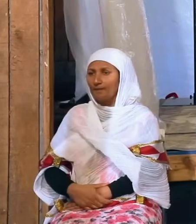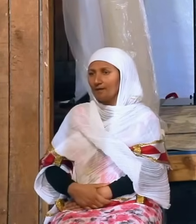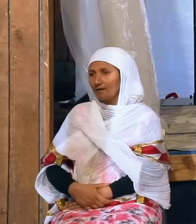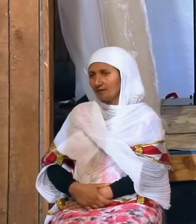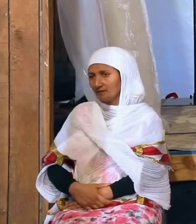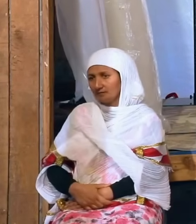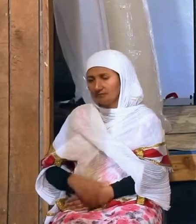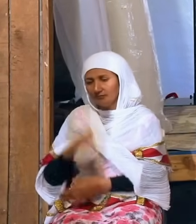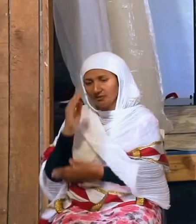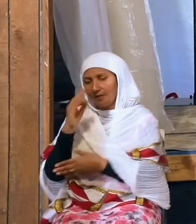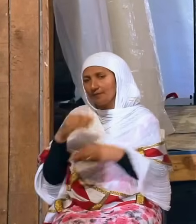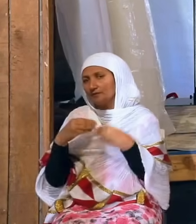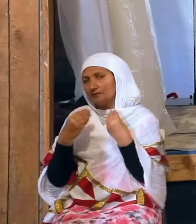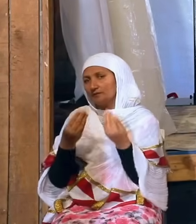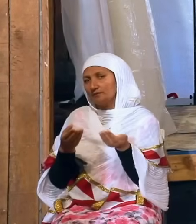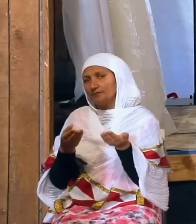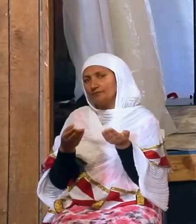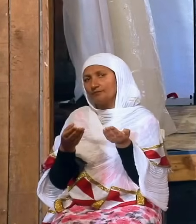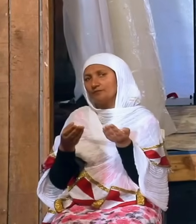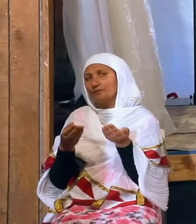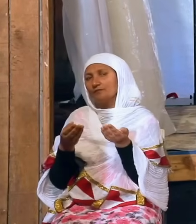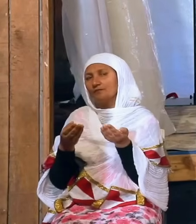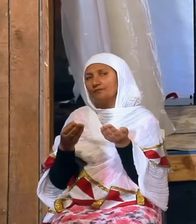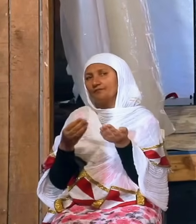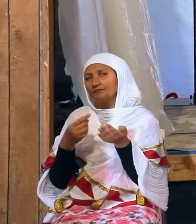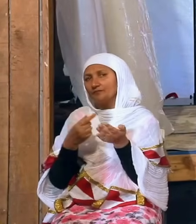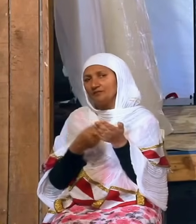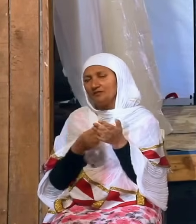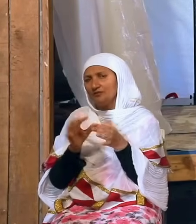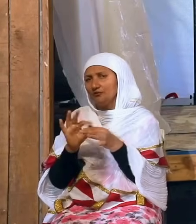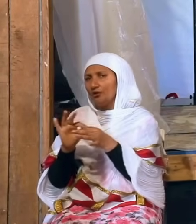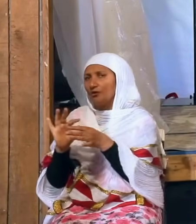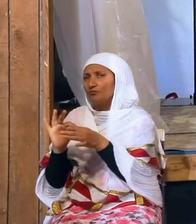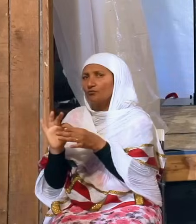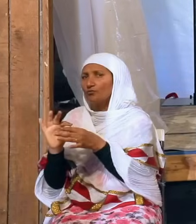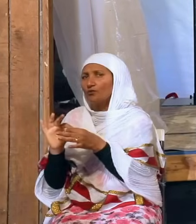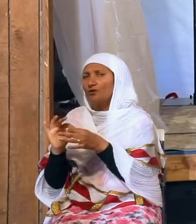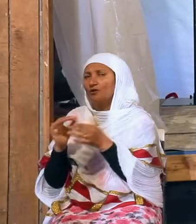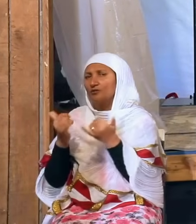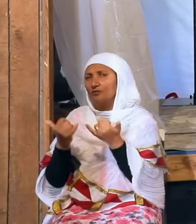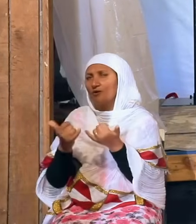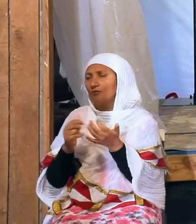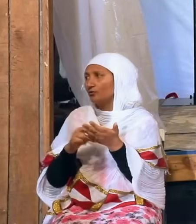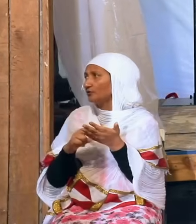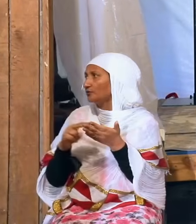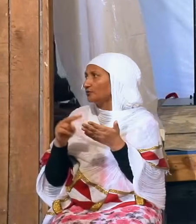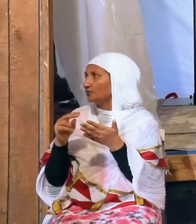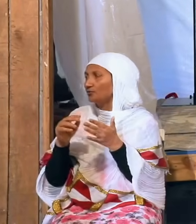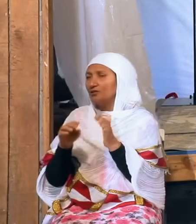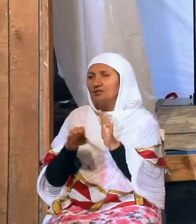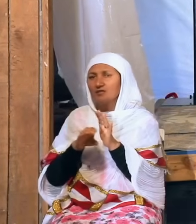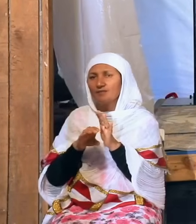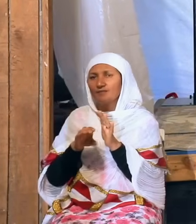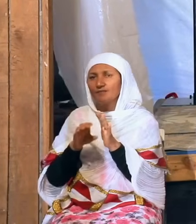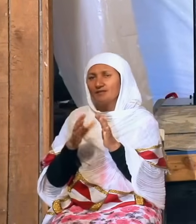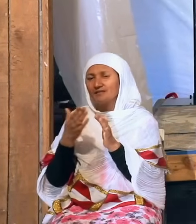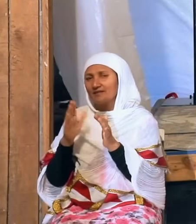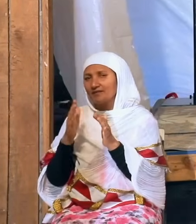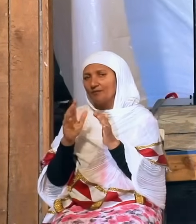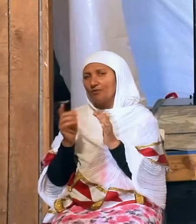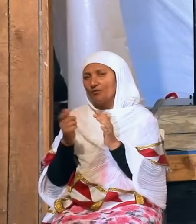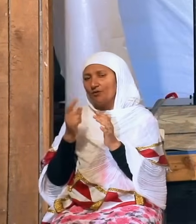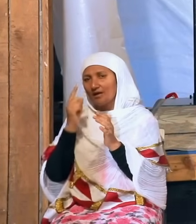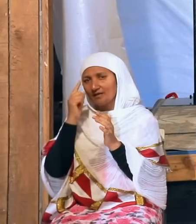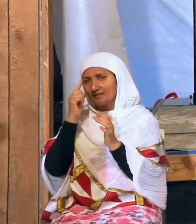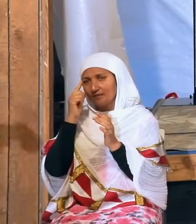እሺ እግዚአብሔር ይስጥልን። ከዚህ ጋር ተያይዞ ከስካውን ከተነሱ ተመሳሳይ ቆሩ ተሳቦች ትንሽ ወጣን